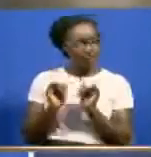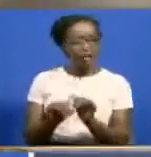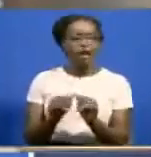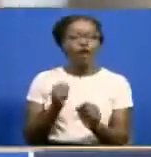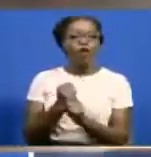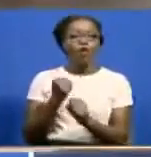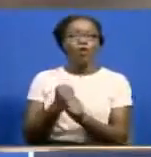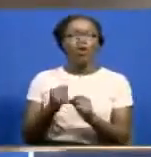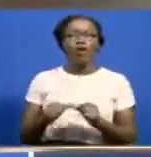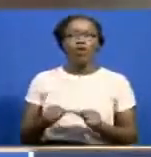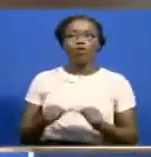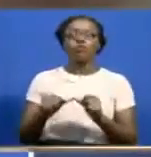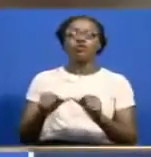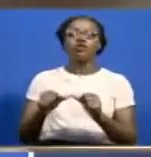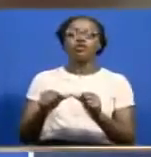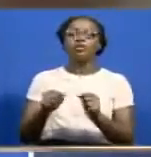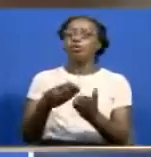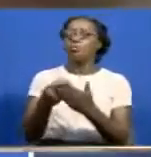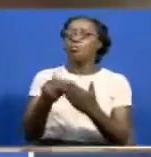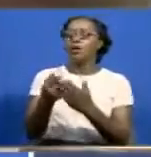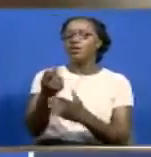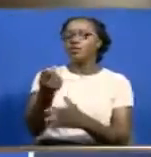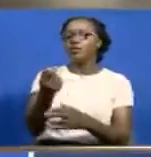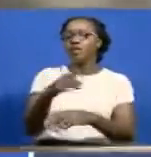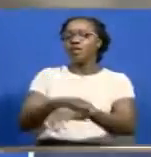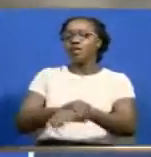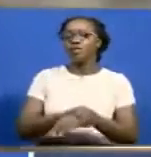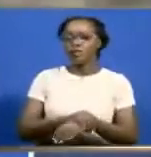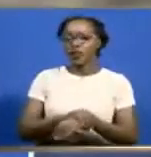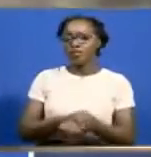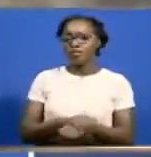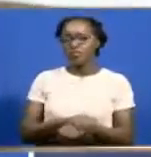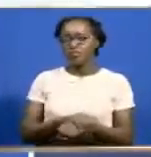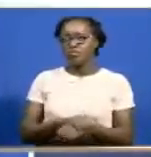kazi angalau kujipatia senti kidogo.